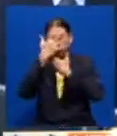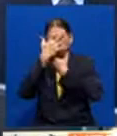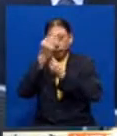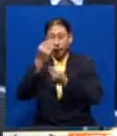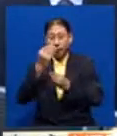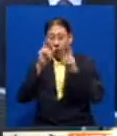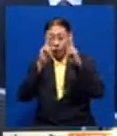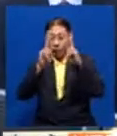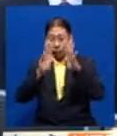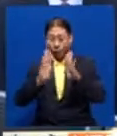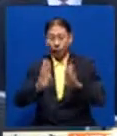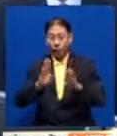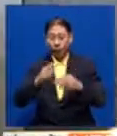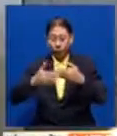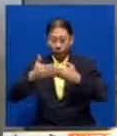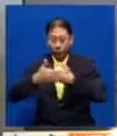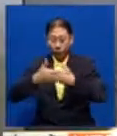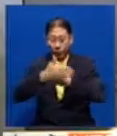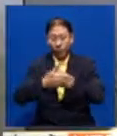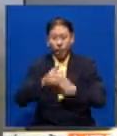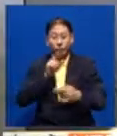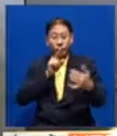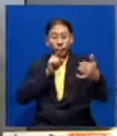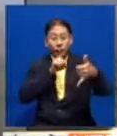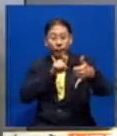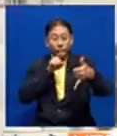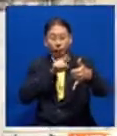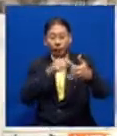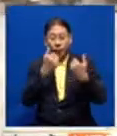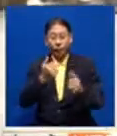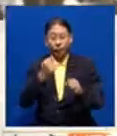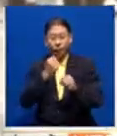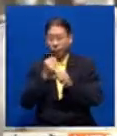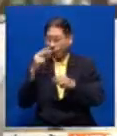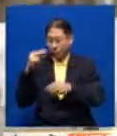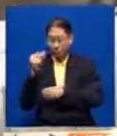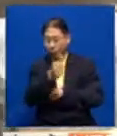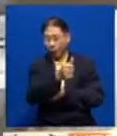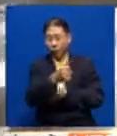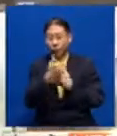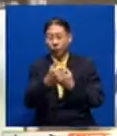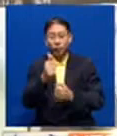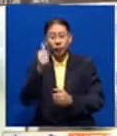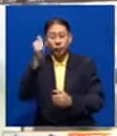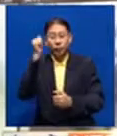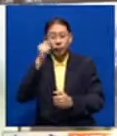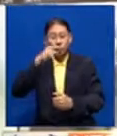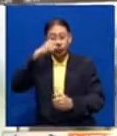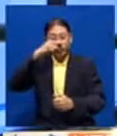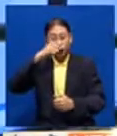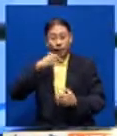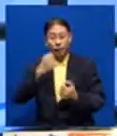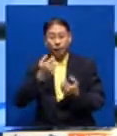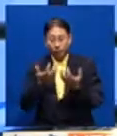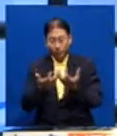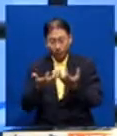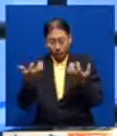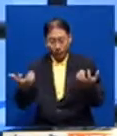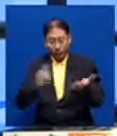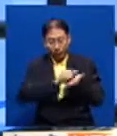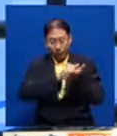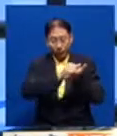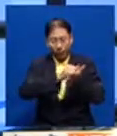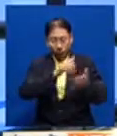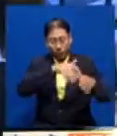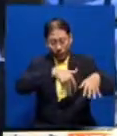ใจระบบควบคุมรถไฟรวมถึงสอบถามเพิ่มประสิทธิภาพความเร็วของรถไฟเดิมของไทยและการแยกให้บริการระหว่าง